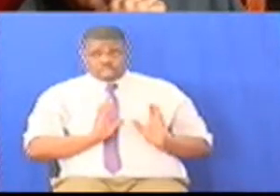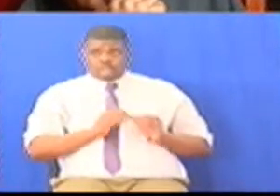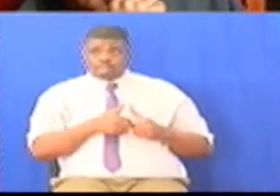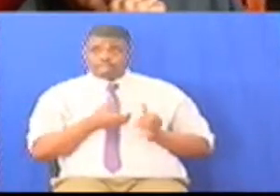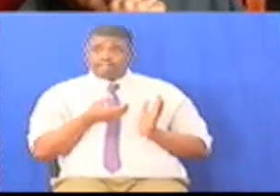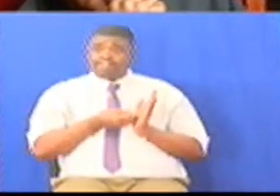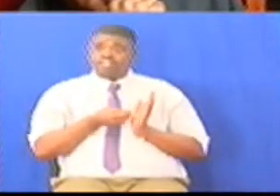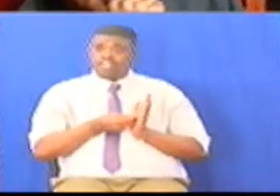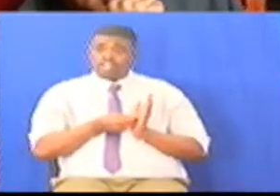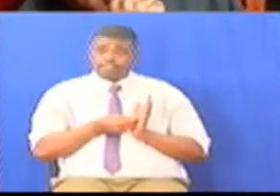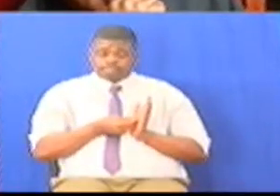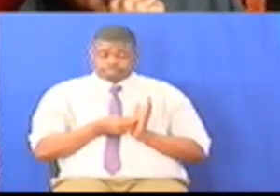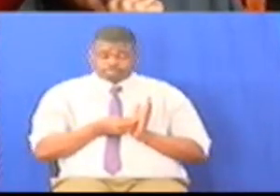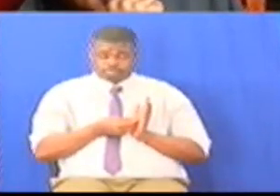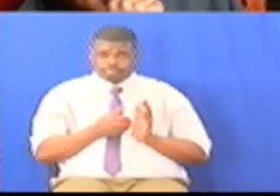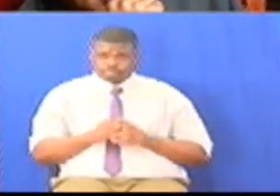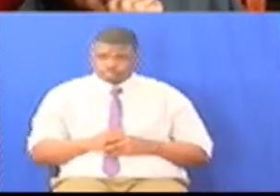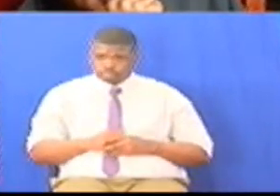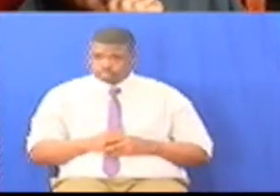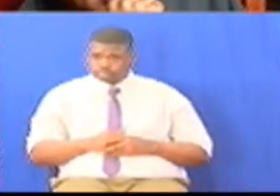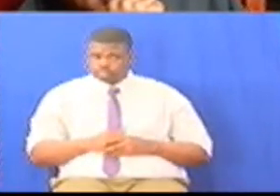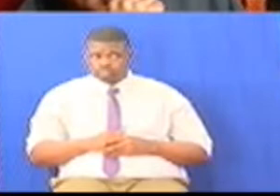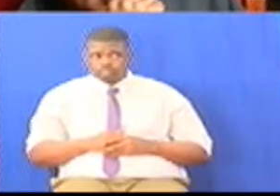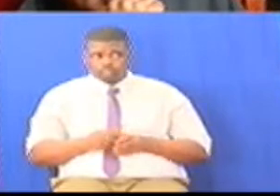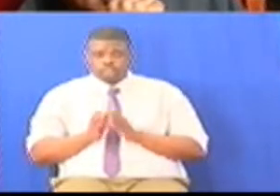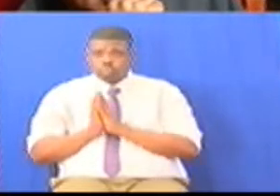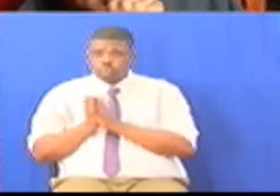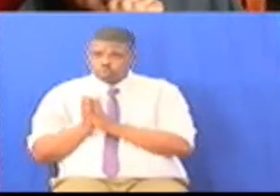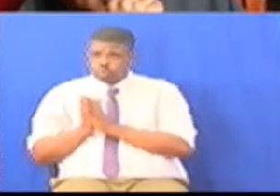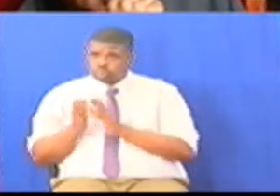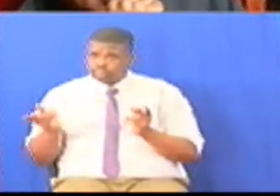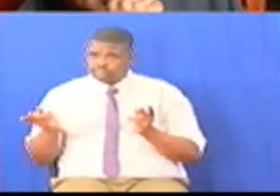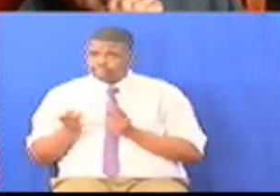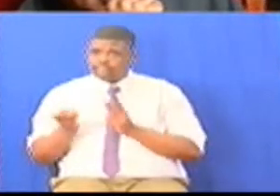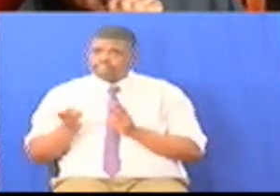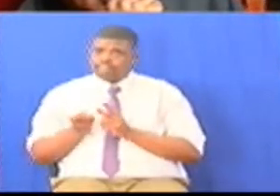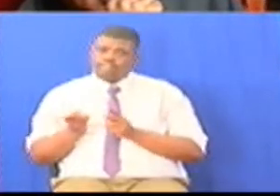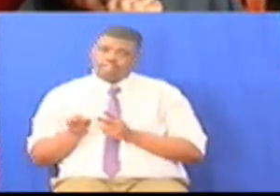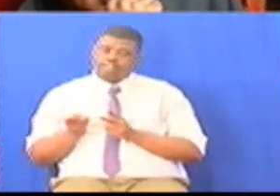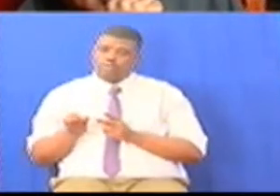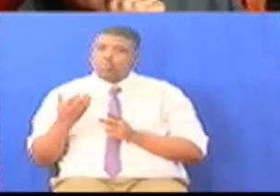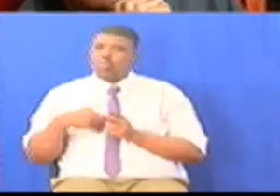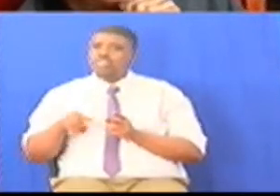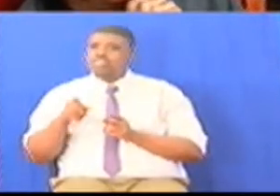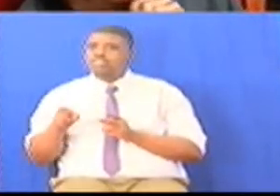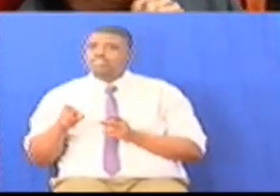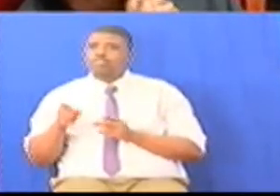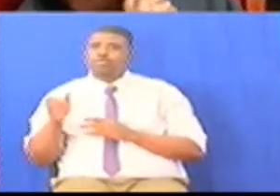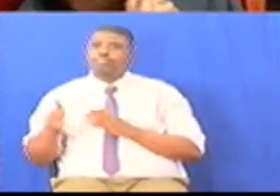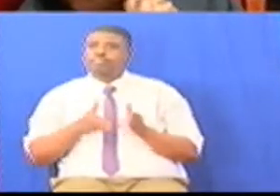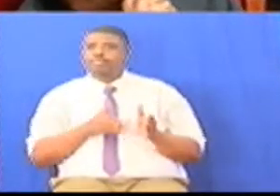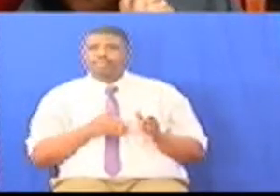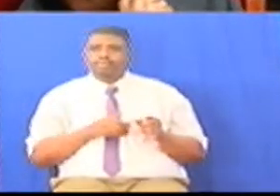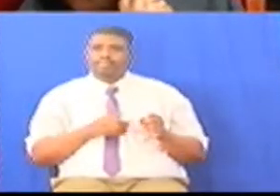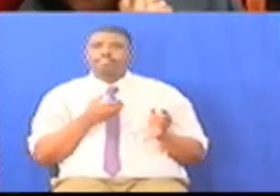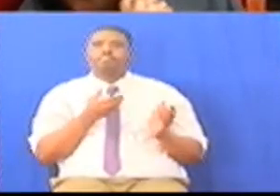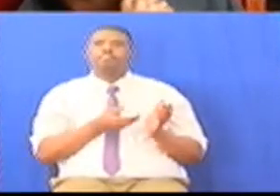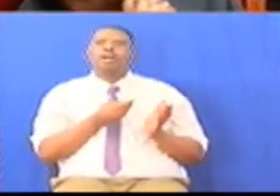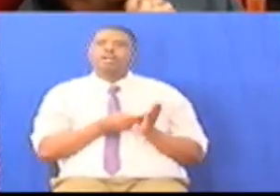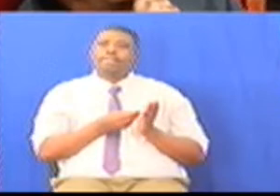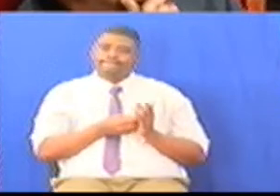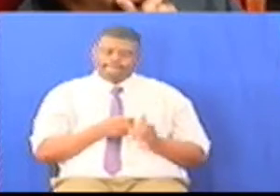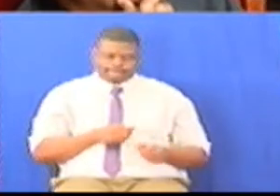mwaka 2020, lakini nawashukuru pia Mheshimiwa waziri wa mipango wa fedha na